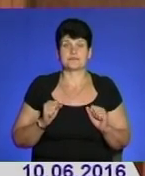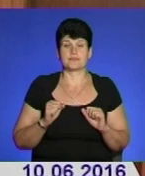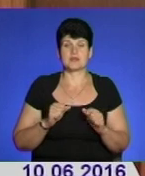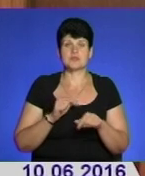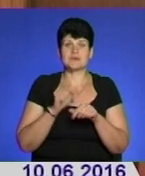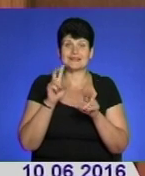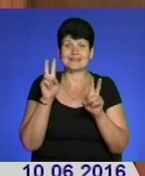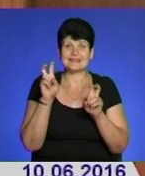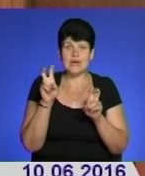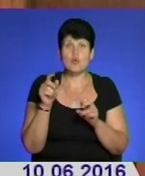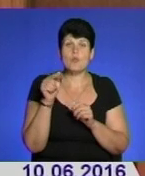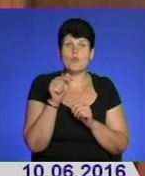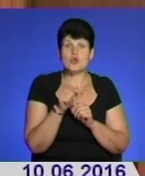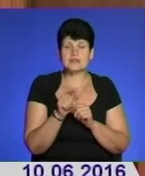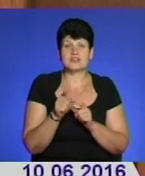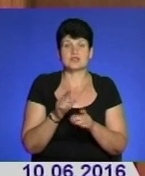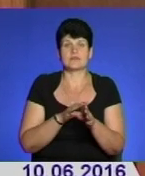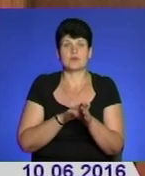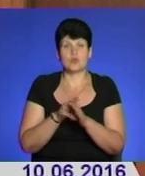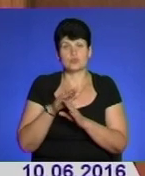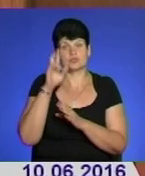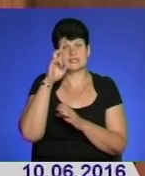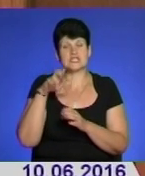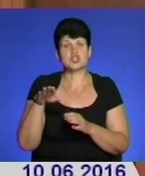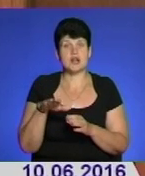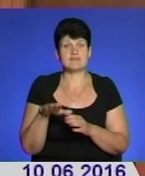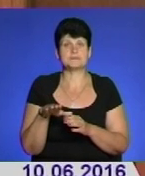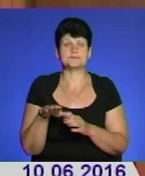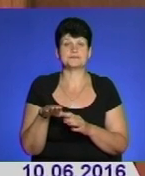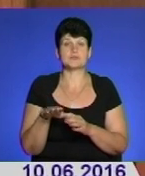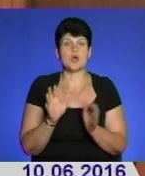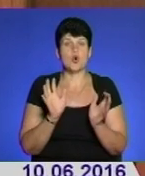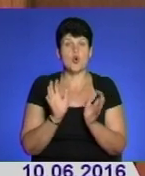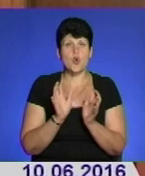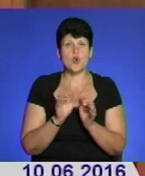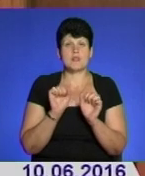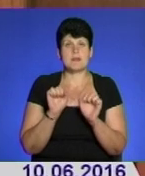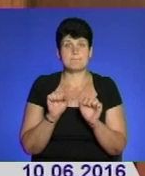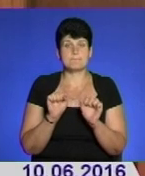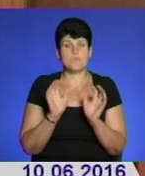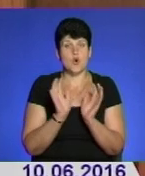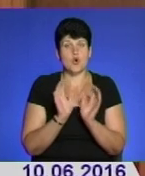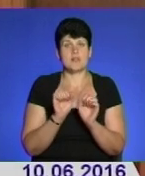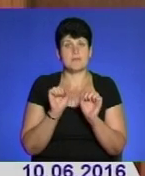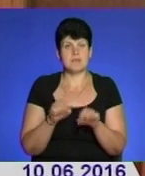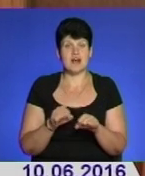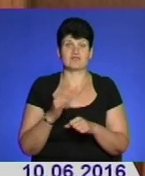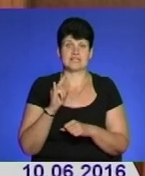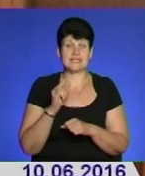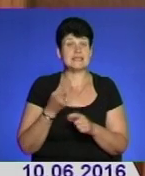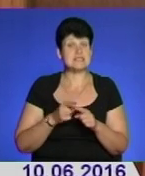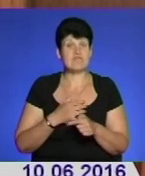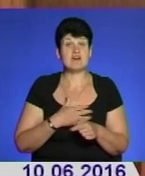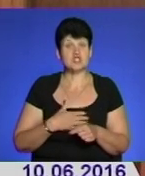про те, чи дотримується держава охорони прав дитини. Тобто це дуже важливе право,